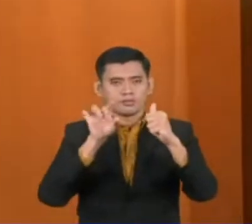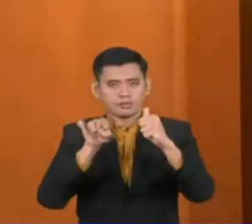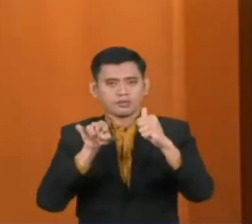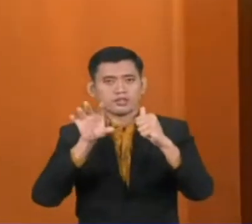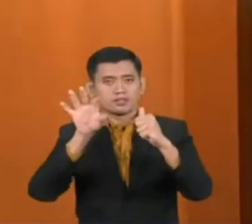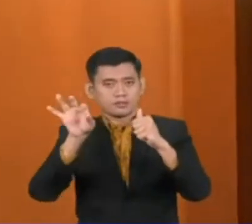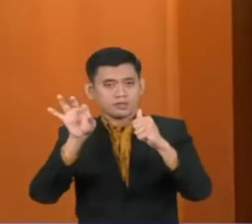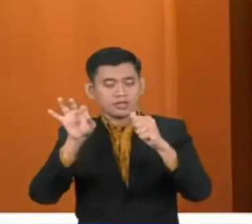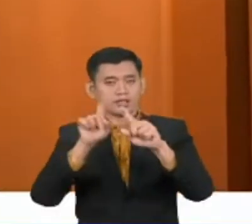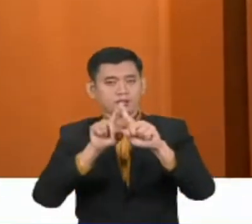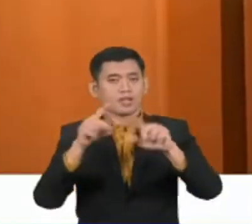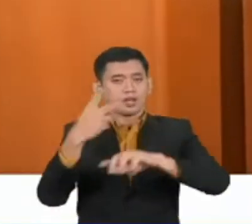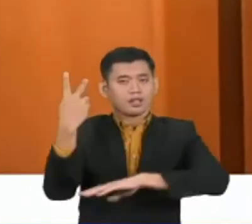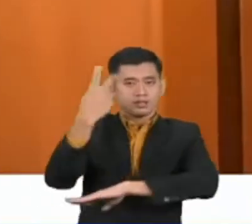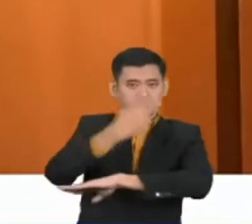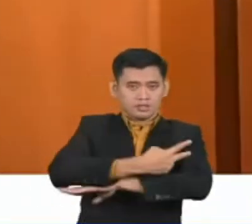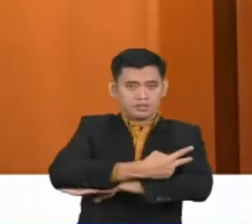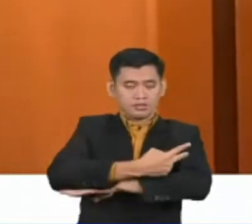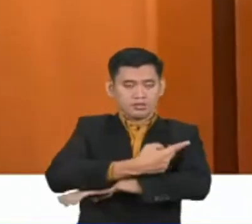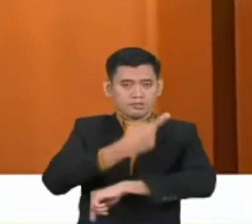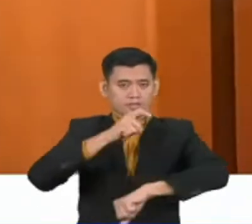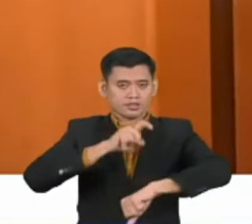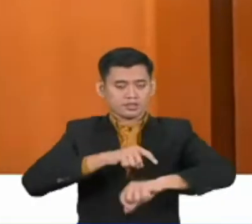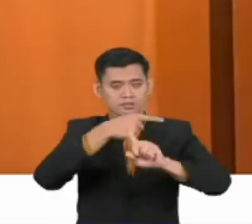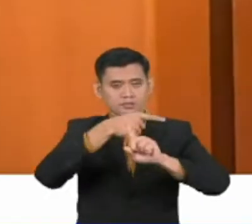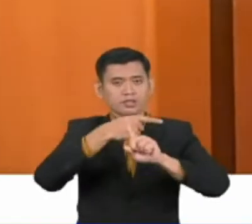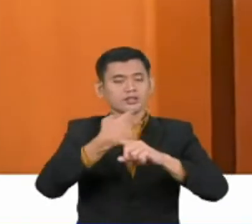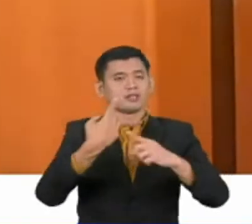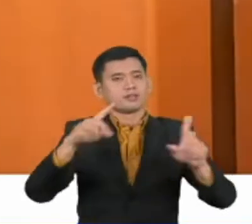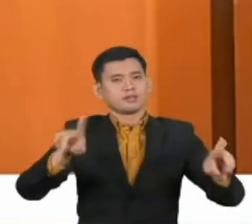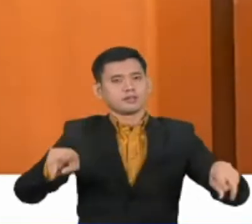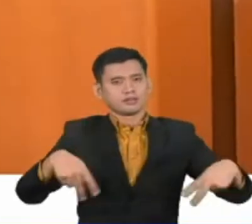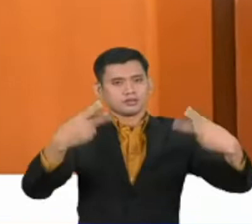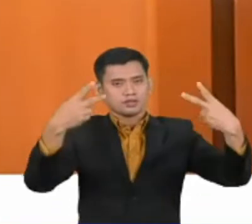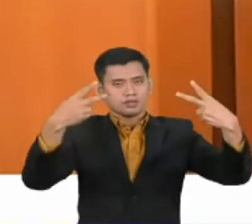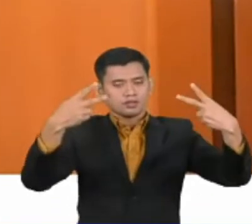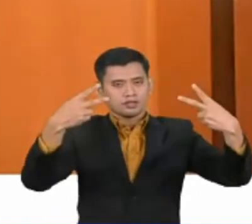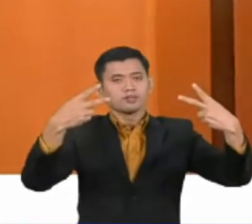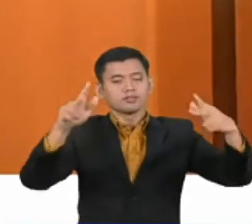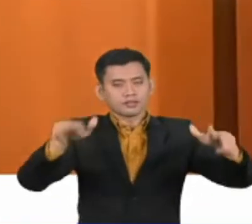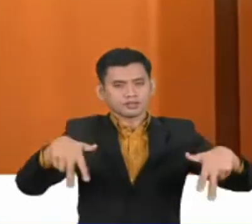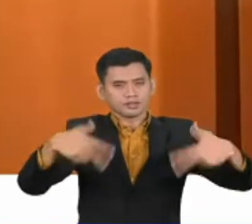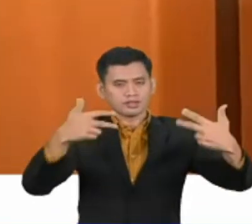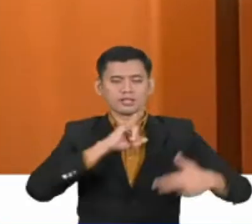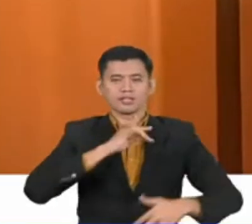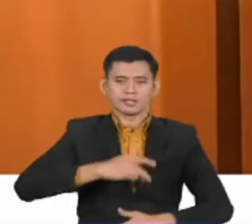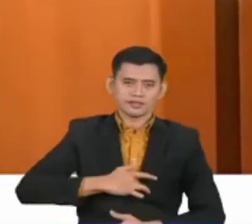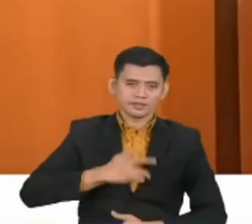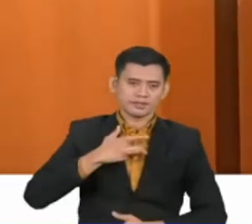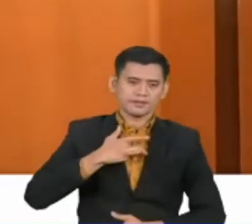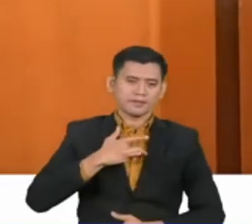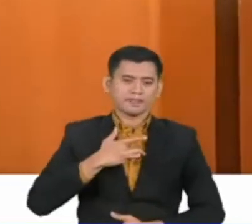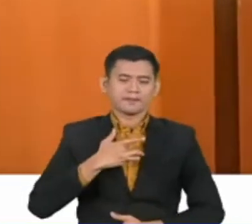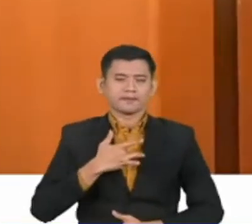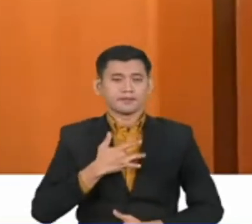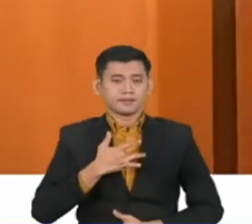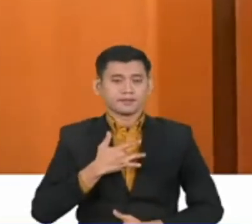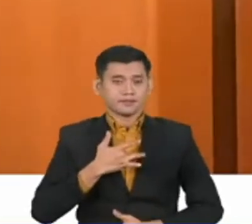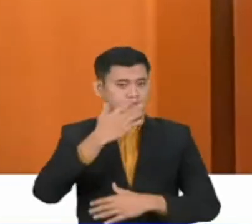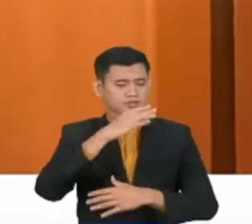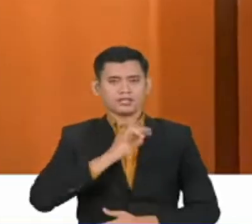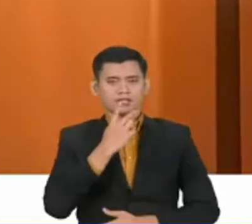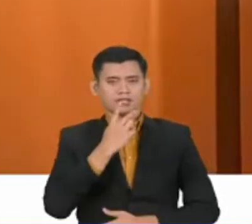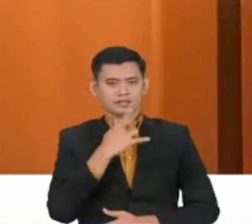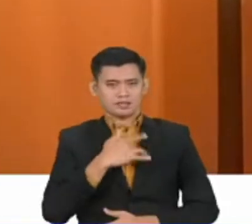kedua dia dalam semi-final dan juga final, saya juga rasa yang catatan yang saya lakukan adalah sangat